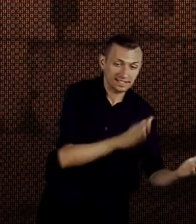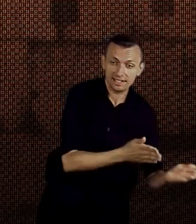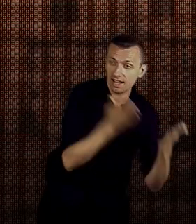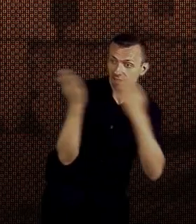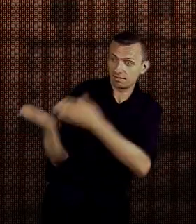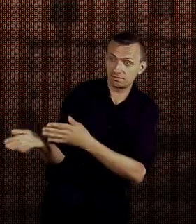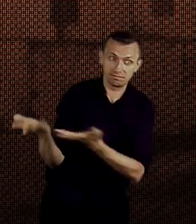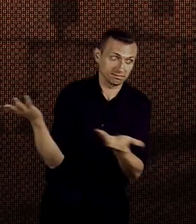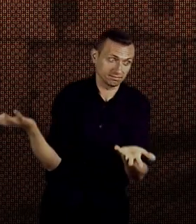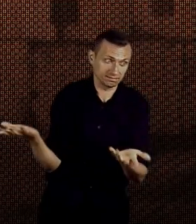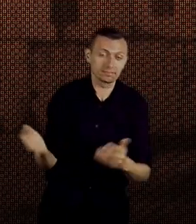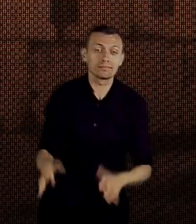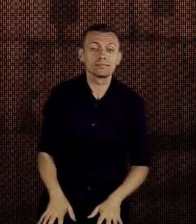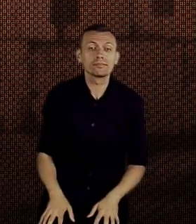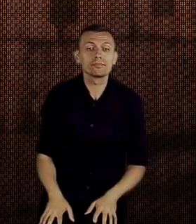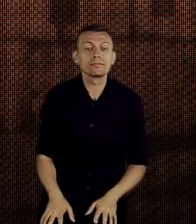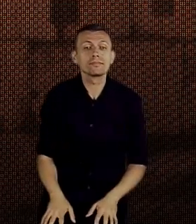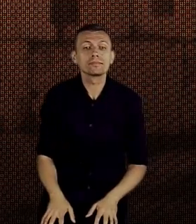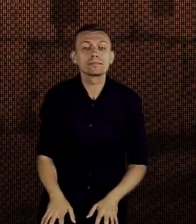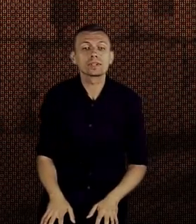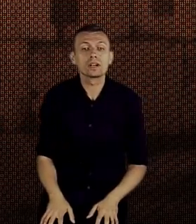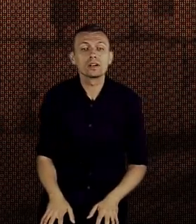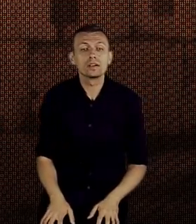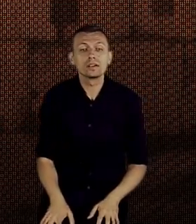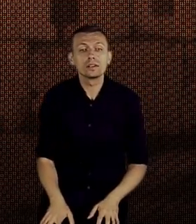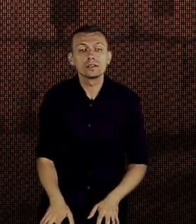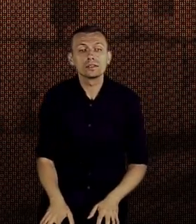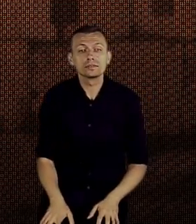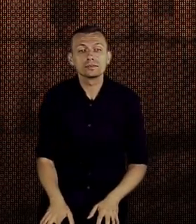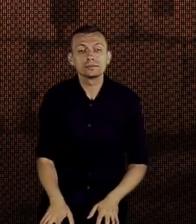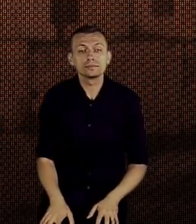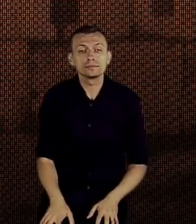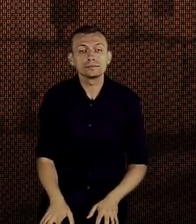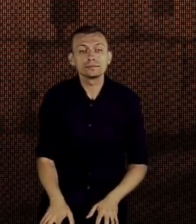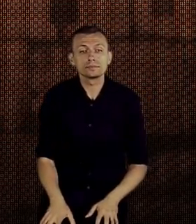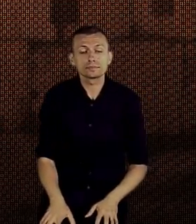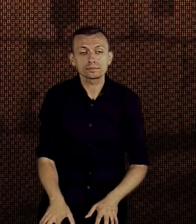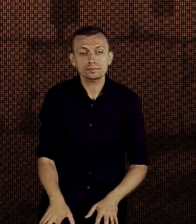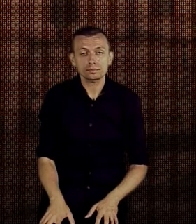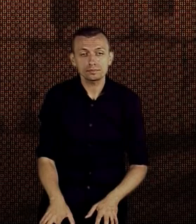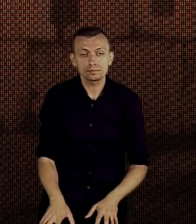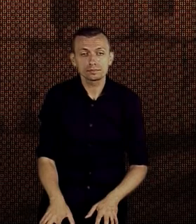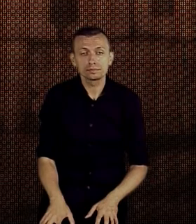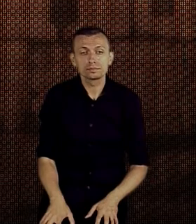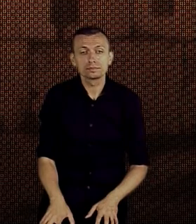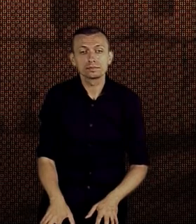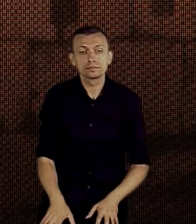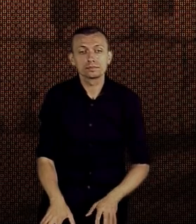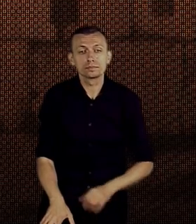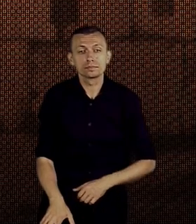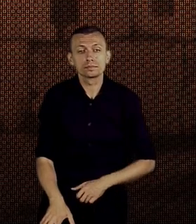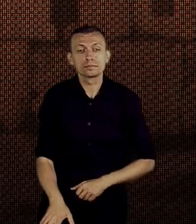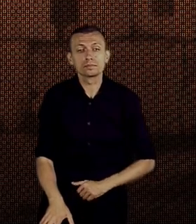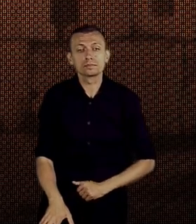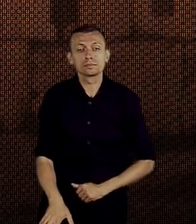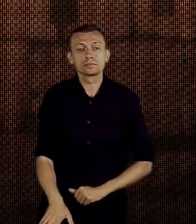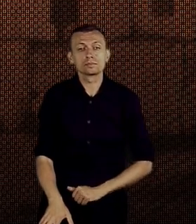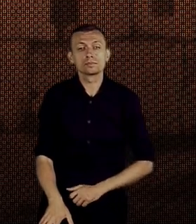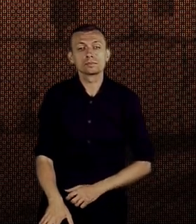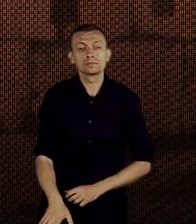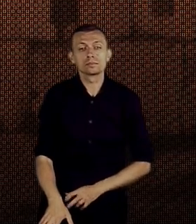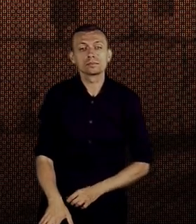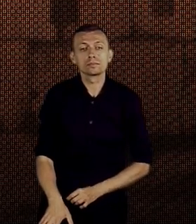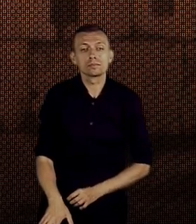Czwarta myśl, niezwykle ważna, to taka, że taki test wiary pojawia się tylko raz na